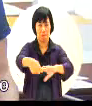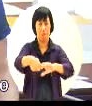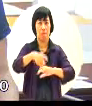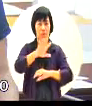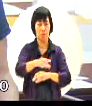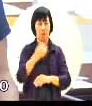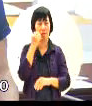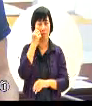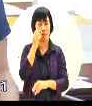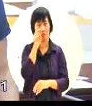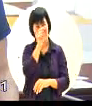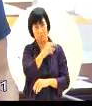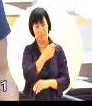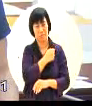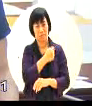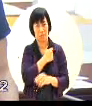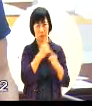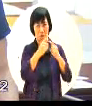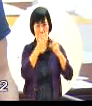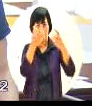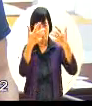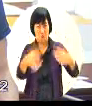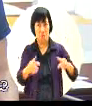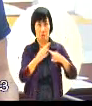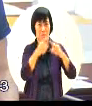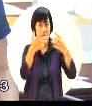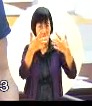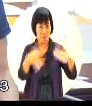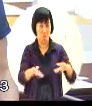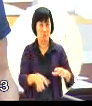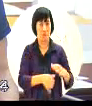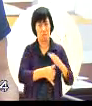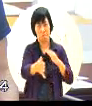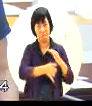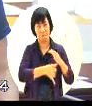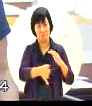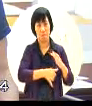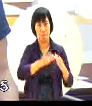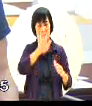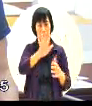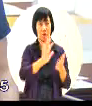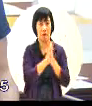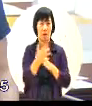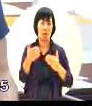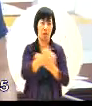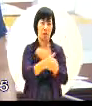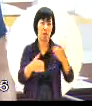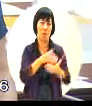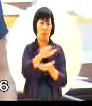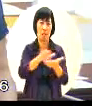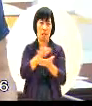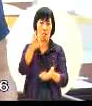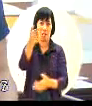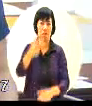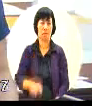拢爱经过阮这上界侪诶人诶所诶人口所遮，啊，啊个交通上界乱诶所在，所以吼造成拖